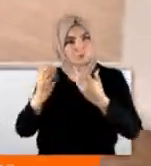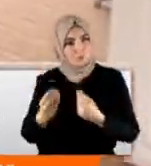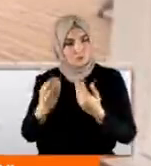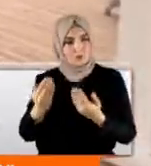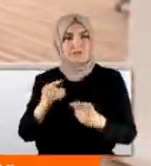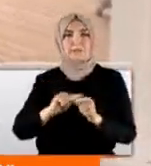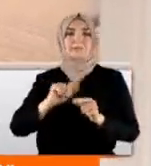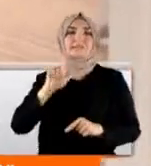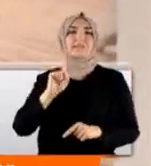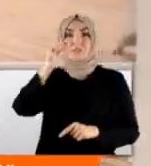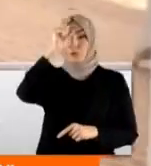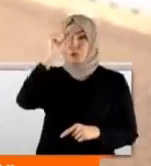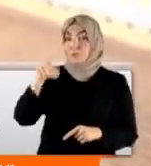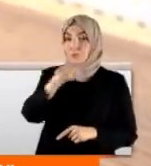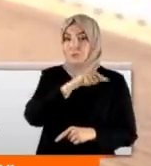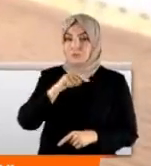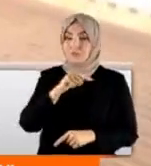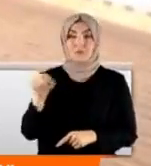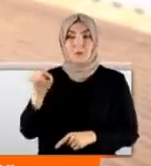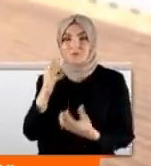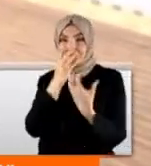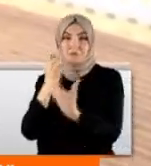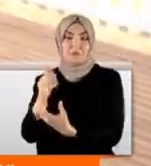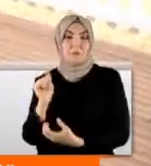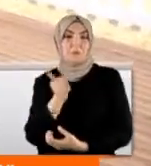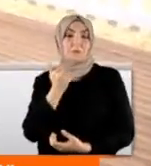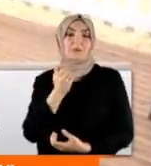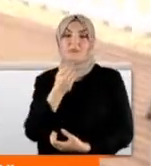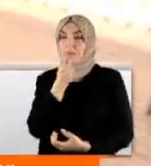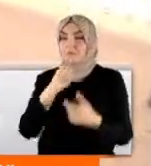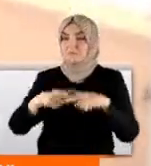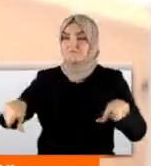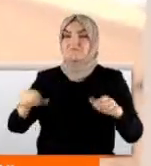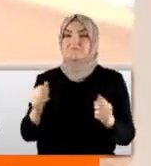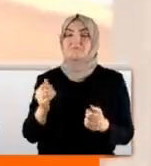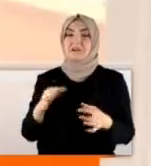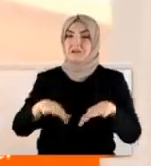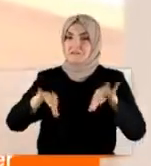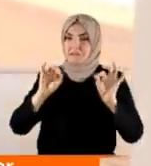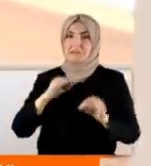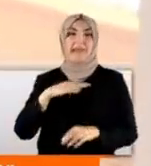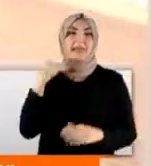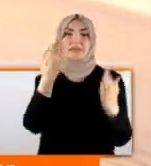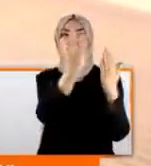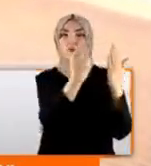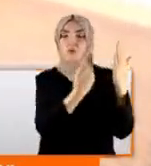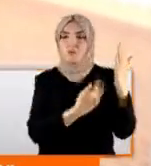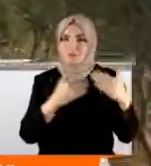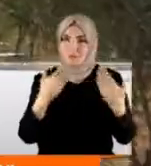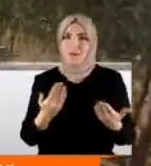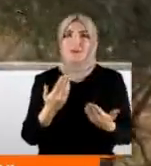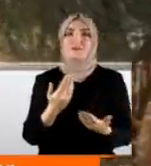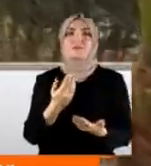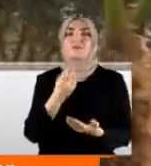için oldukça leziz yemekler de hazırladı. Et döner, şeftali kebabı, poğaça çeşitleri, bulgur köfte ve daha o kadar